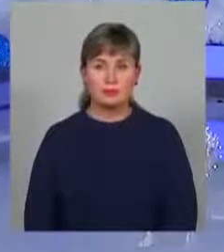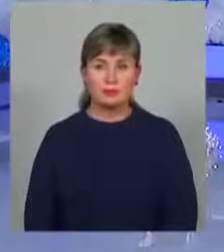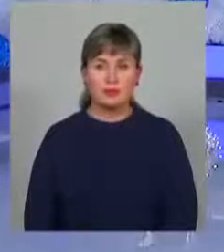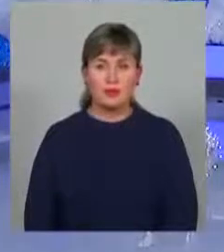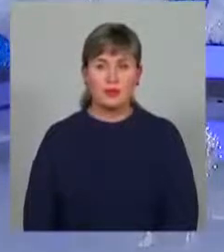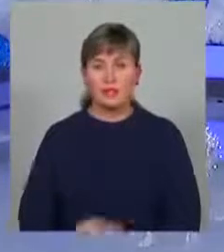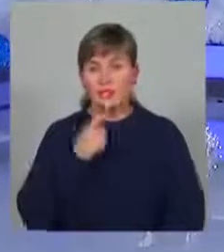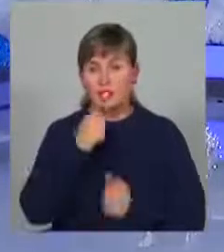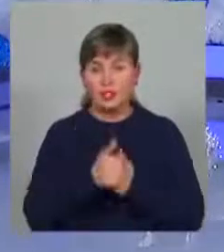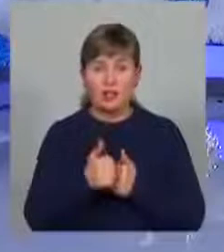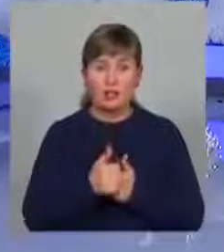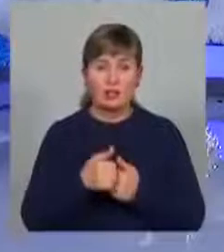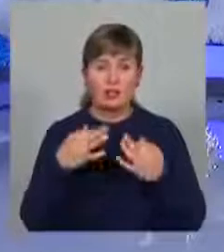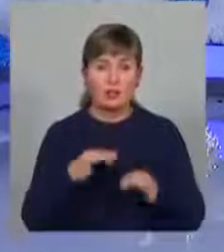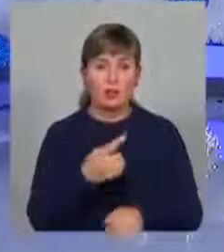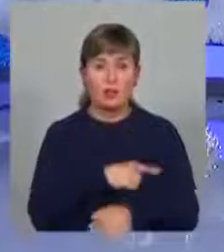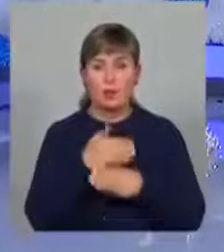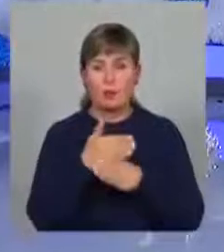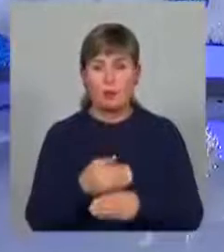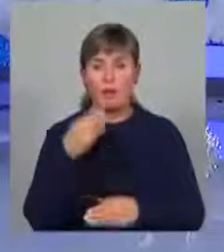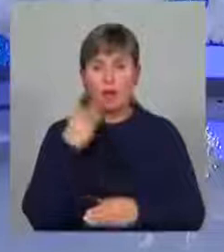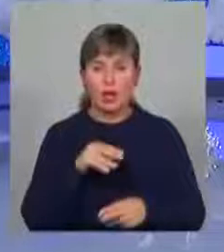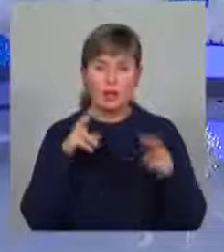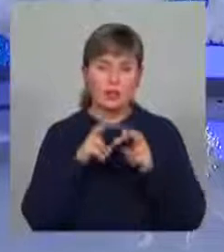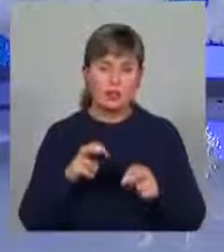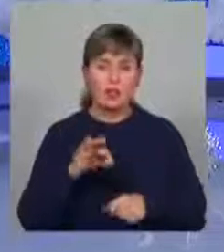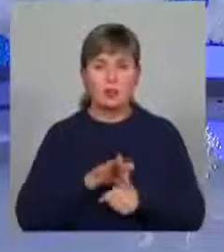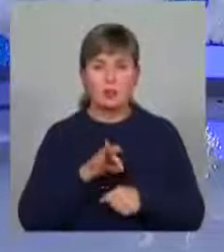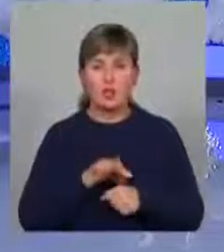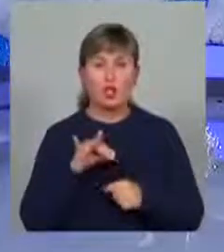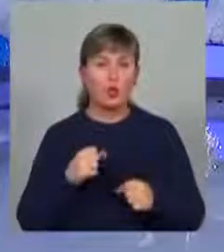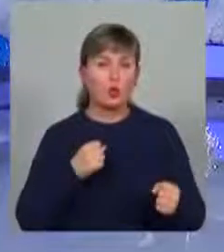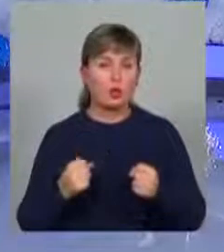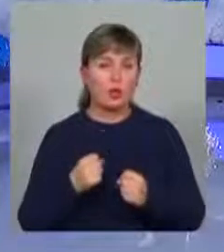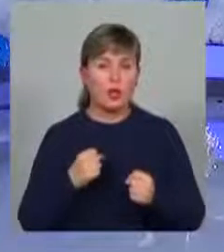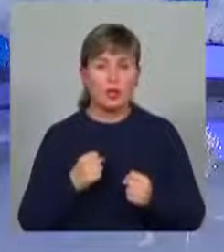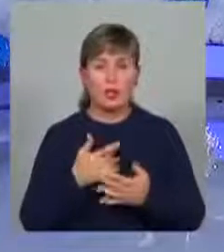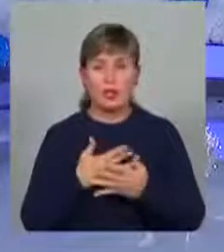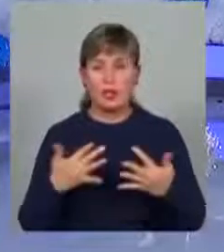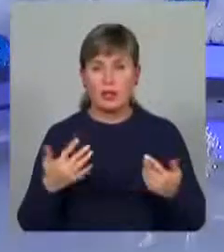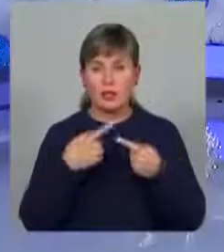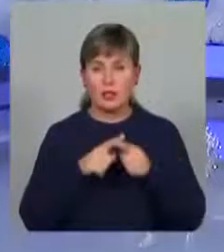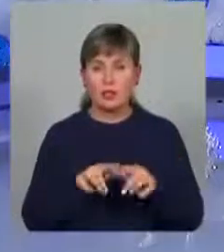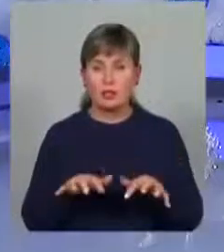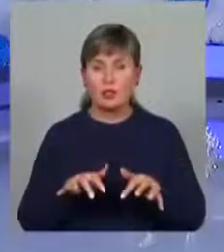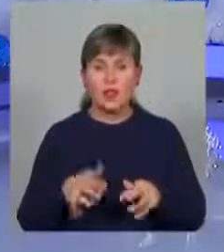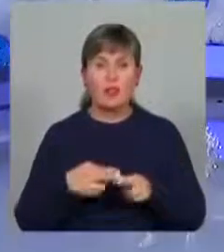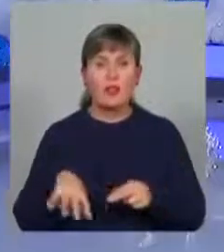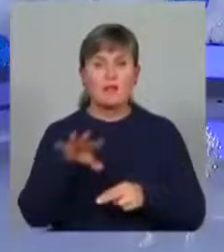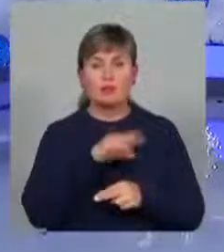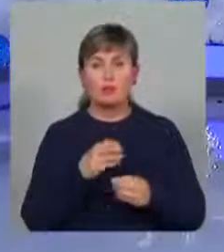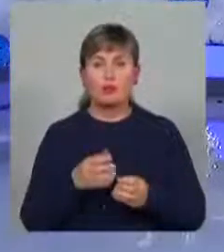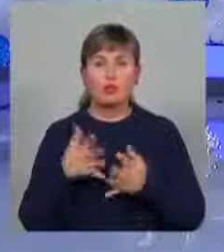Шаговая доступность медицинской помощи, качественная диагностика заболеваний и укрепление материально-технической базы. Все это стало